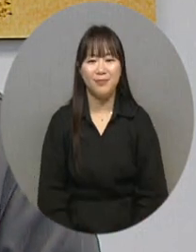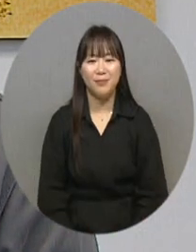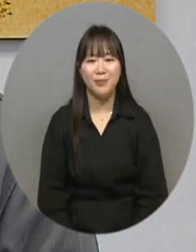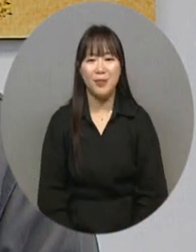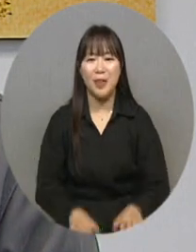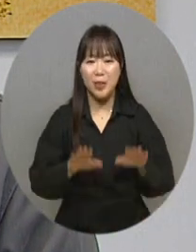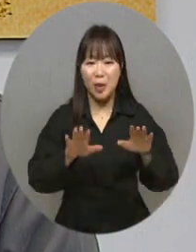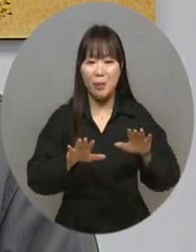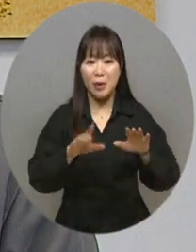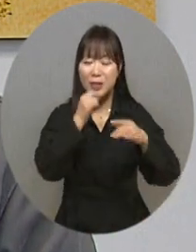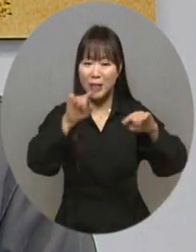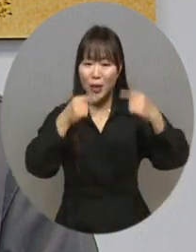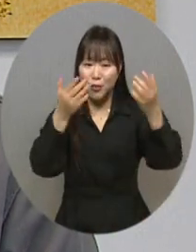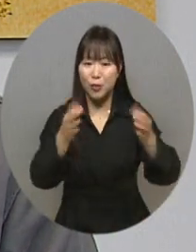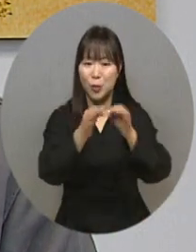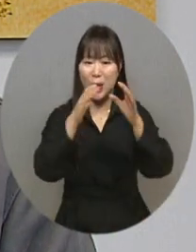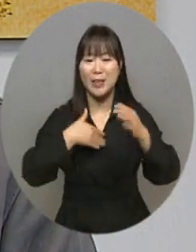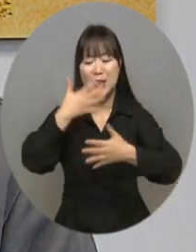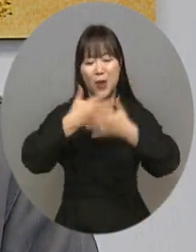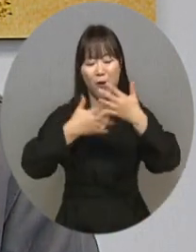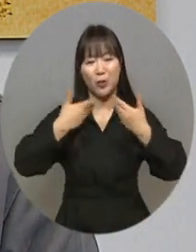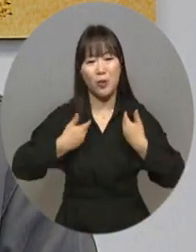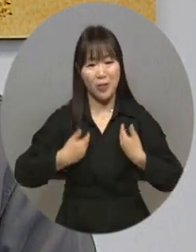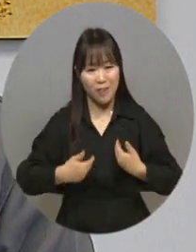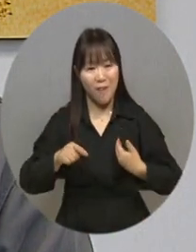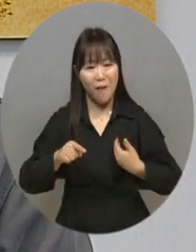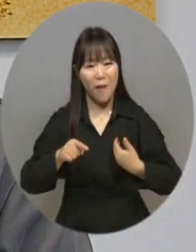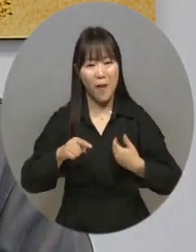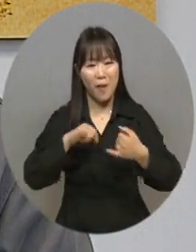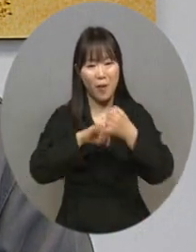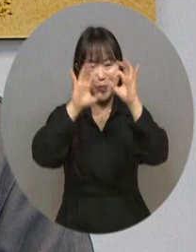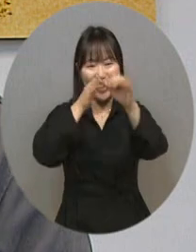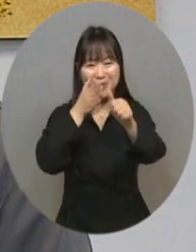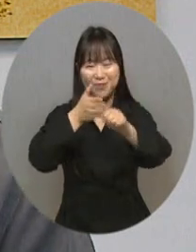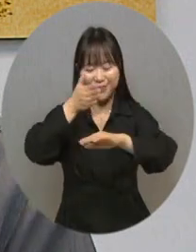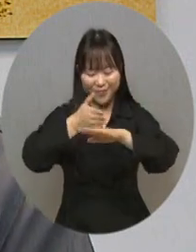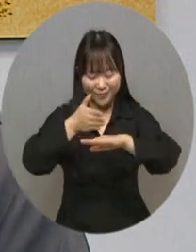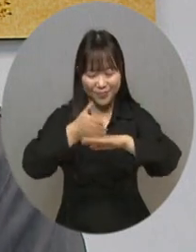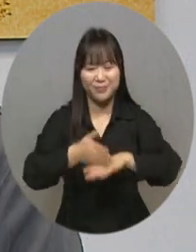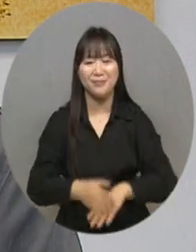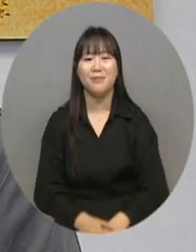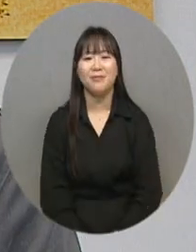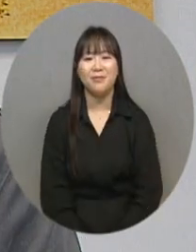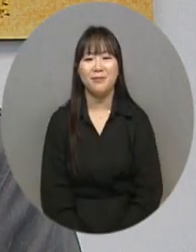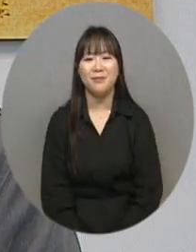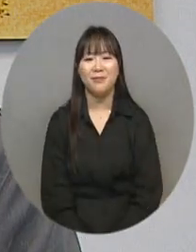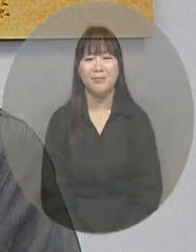이번 설 연휴에 제 영화 정적 꼭 봐주시기 바랍니다. 감사합니다.